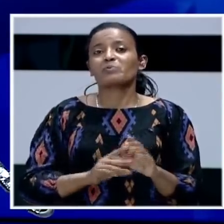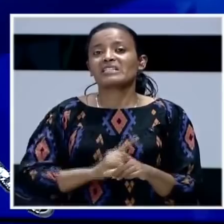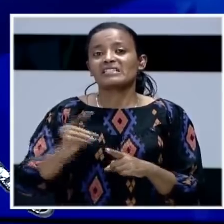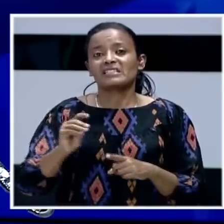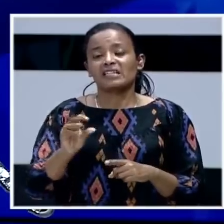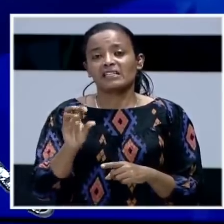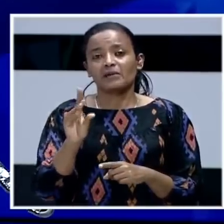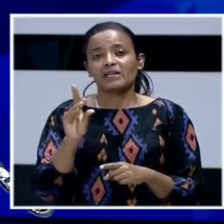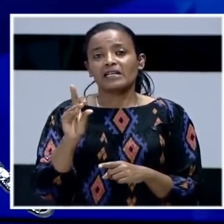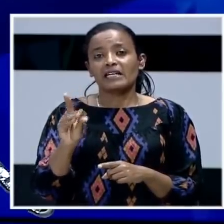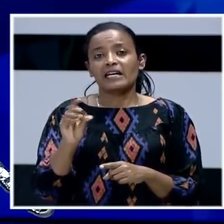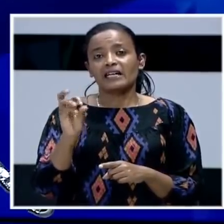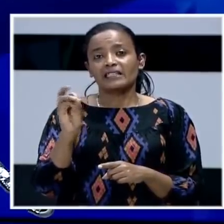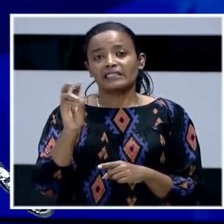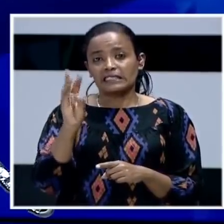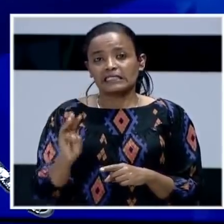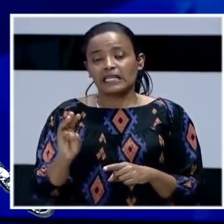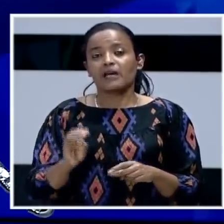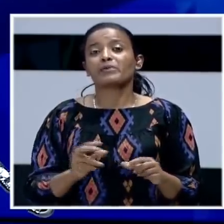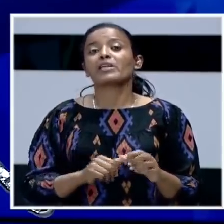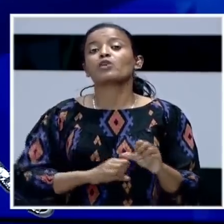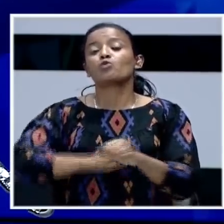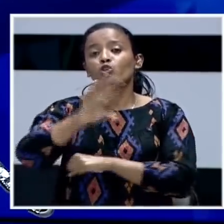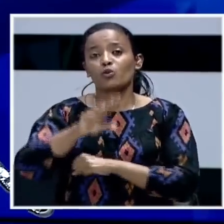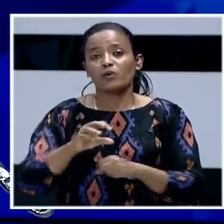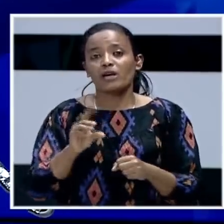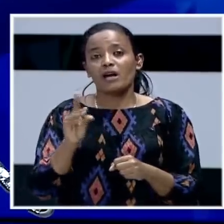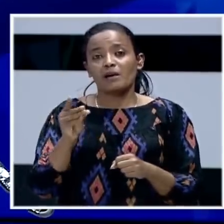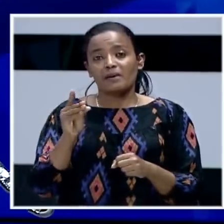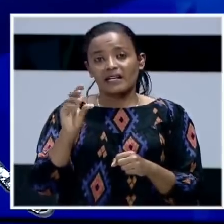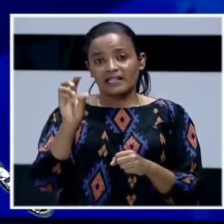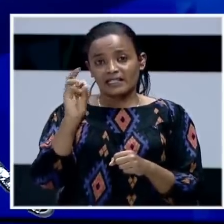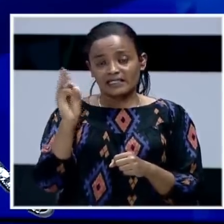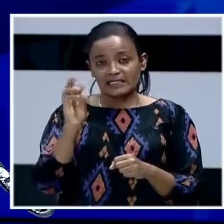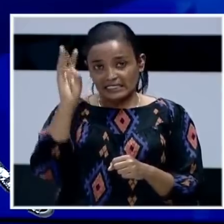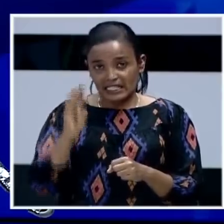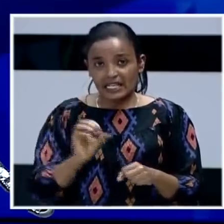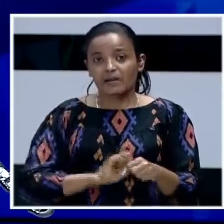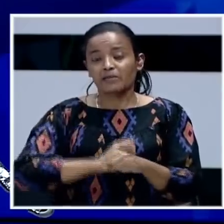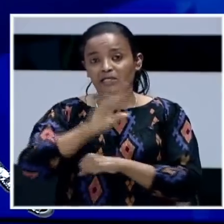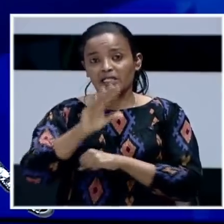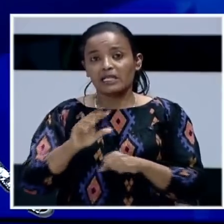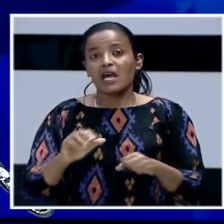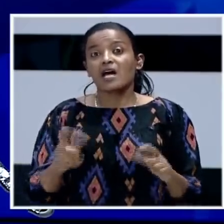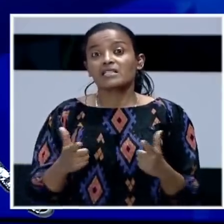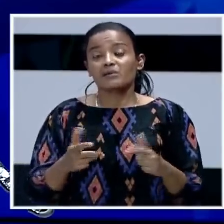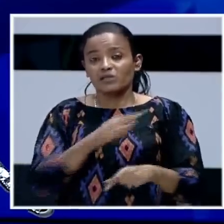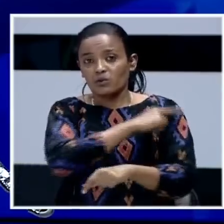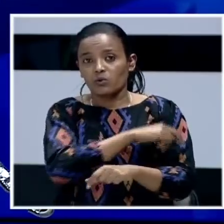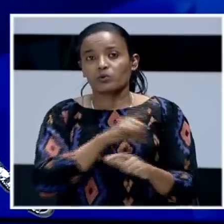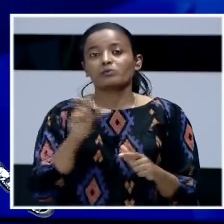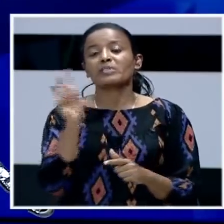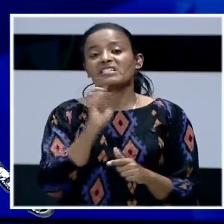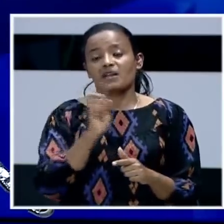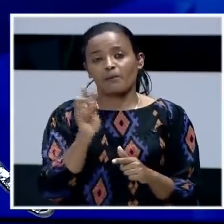وكحساب الرأيهم ريفري لهم ما مالتي أو كحساب الرأي مس أن حد عنده تاوي حكمنا بقدام أو